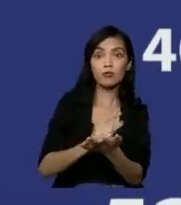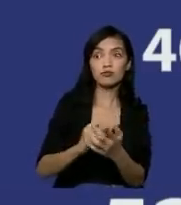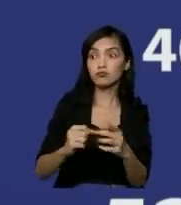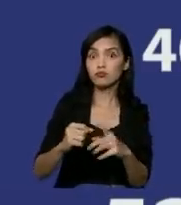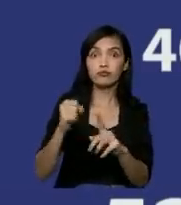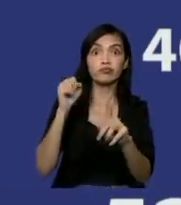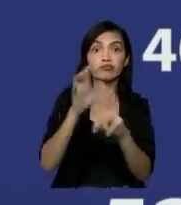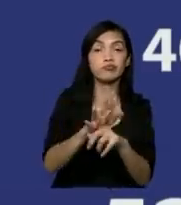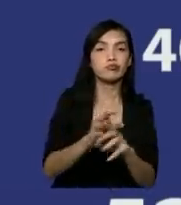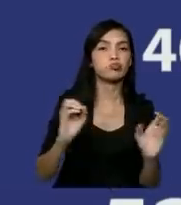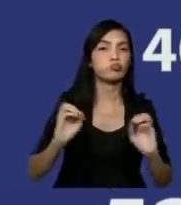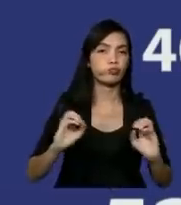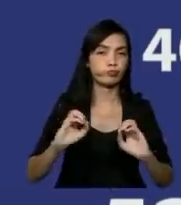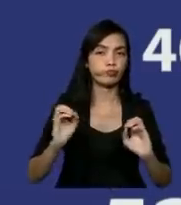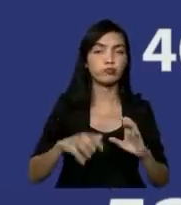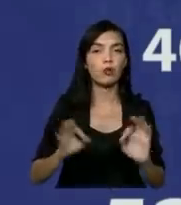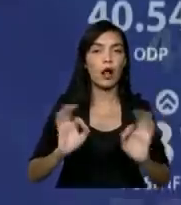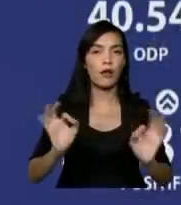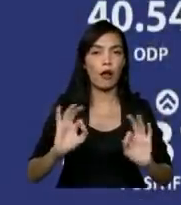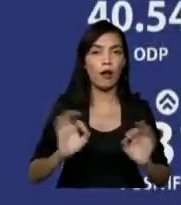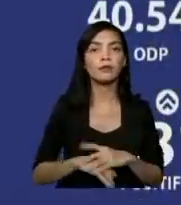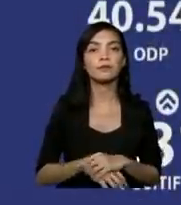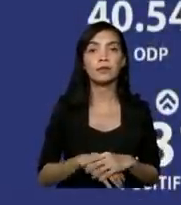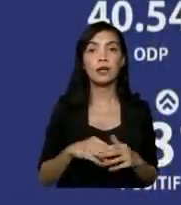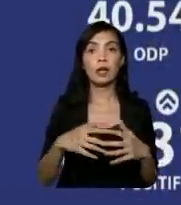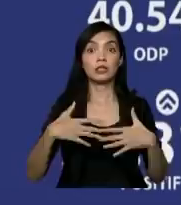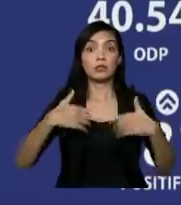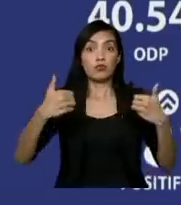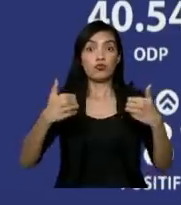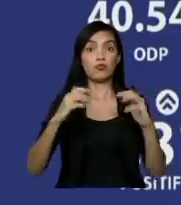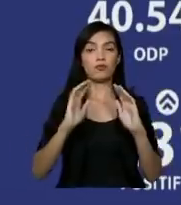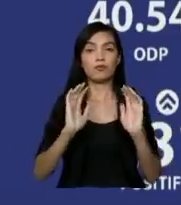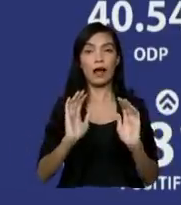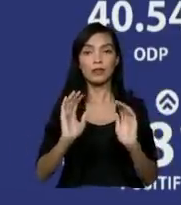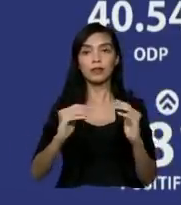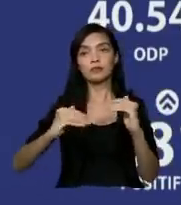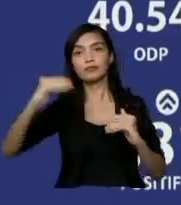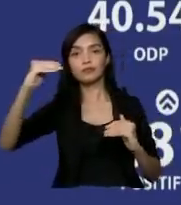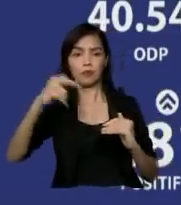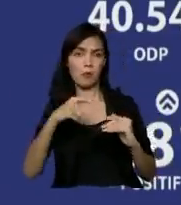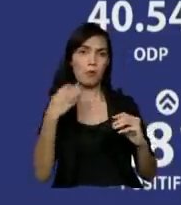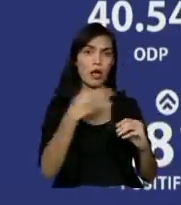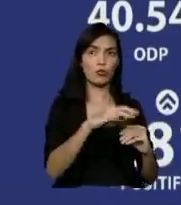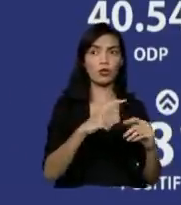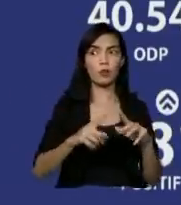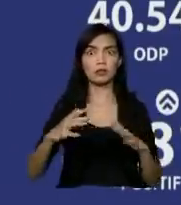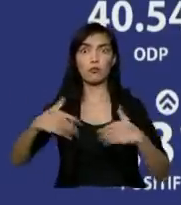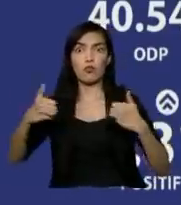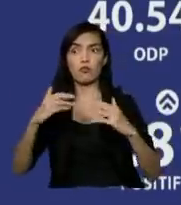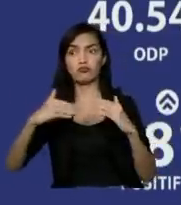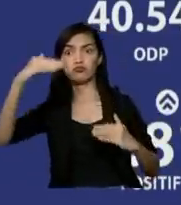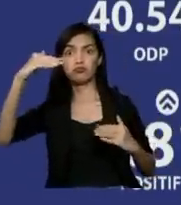ada penambahan kasus sama sekali beberapa kasus sembuh yang lebih banyak dibanding dengan kasus baru Yang dilaporkan